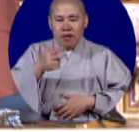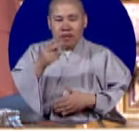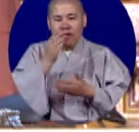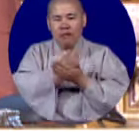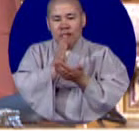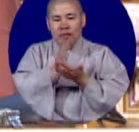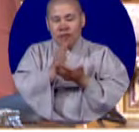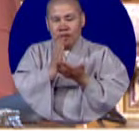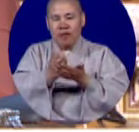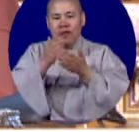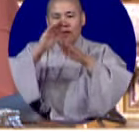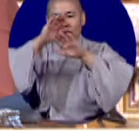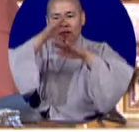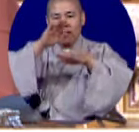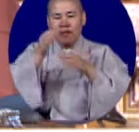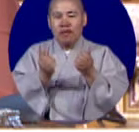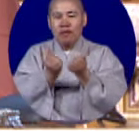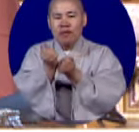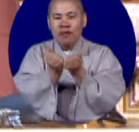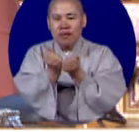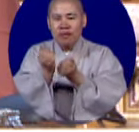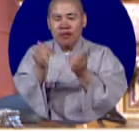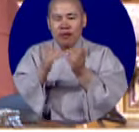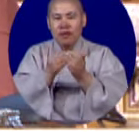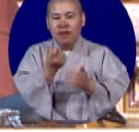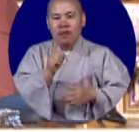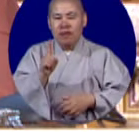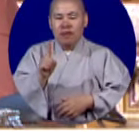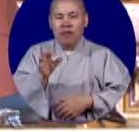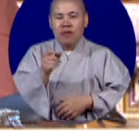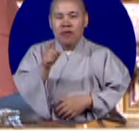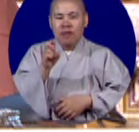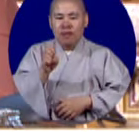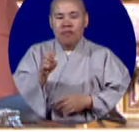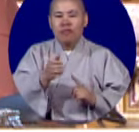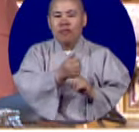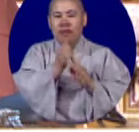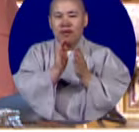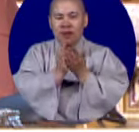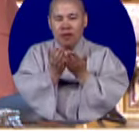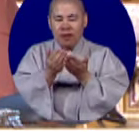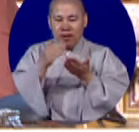2000가지 내용으로 설명을 했다 이 말이죠. 그게 화엄경 이세간품입니다. 그게.